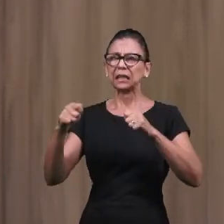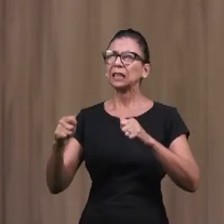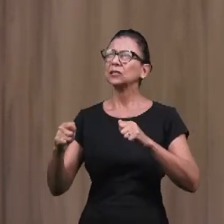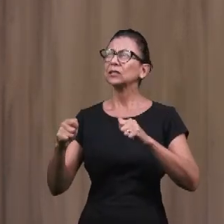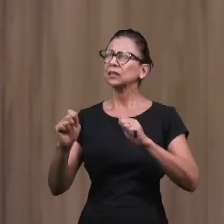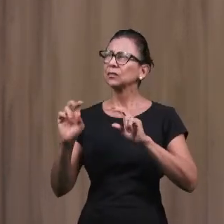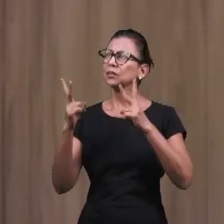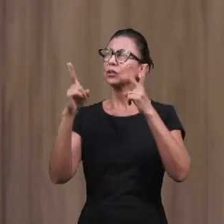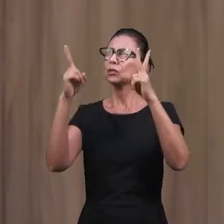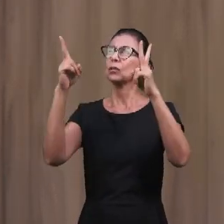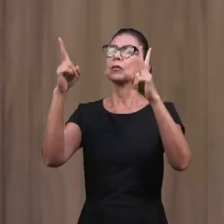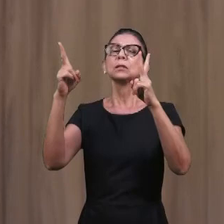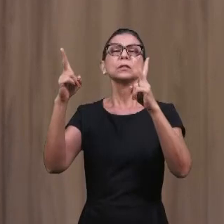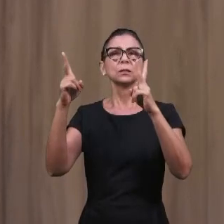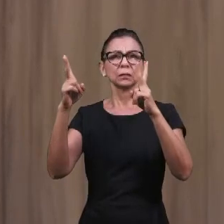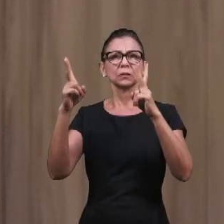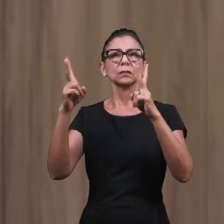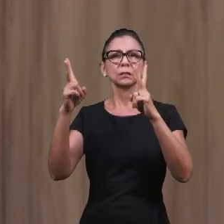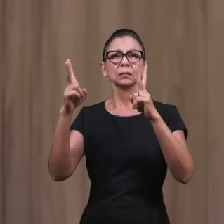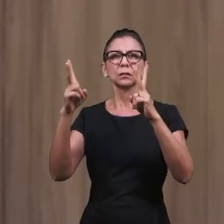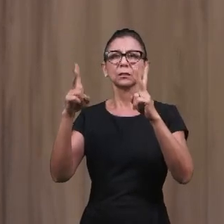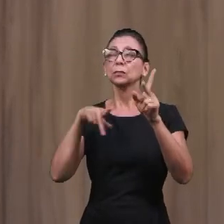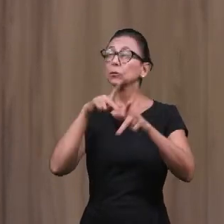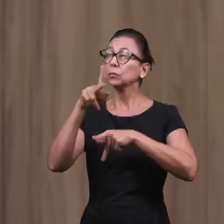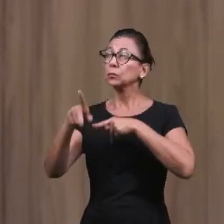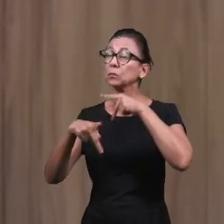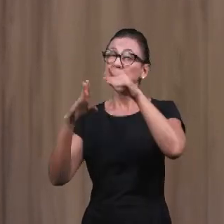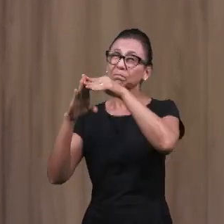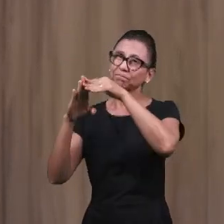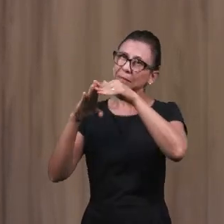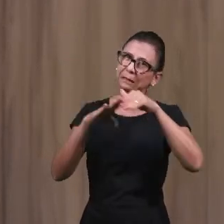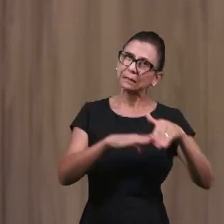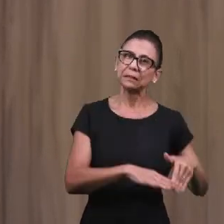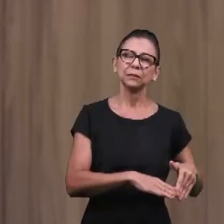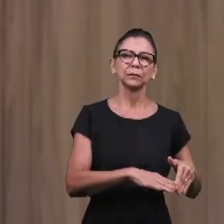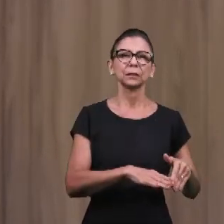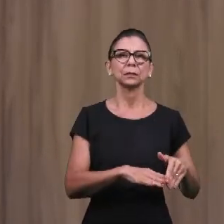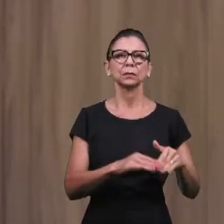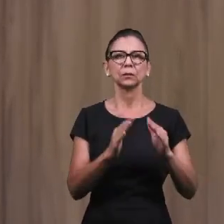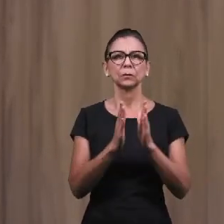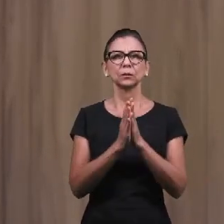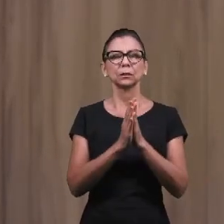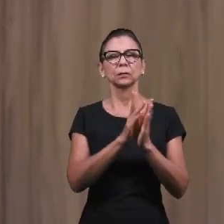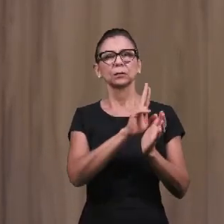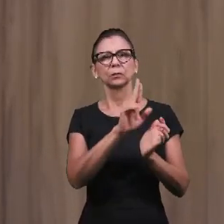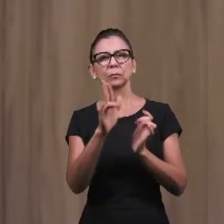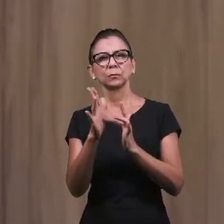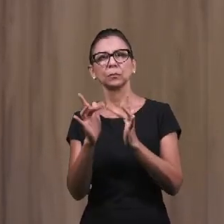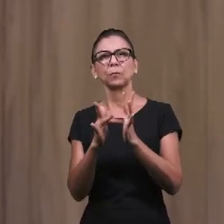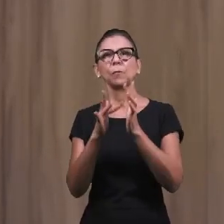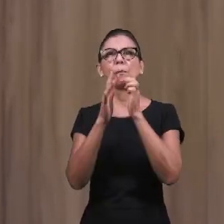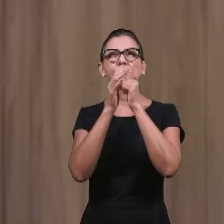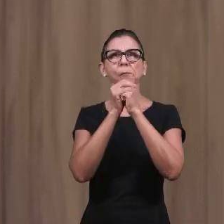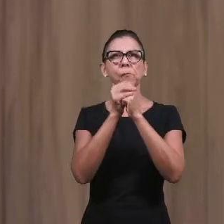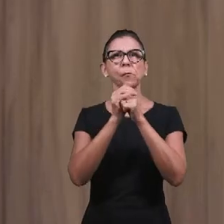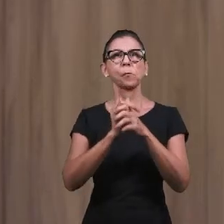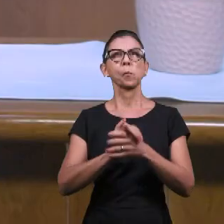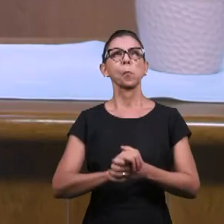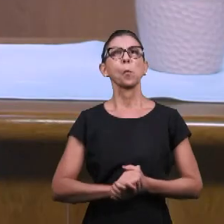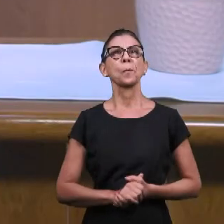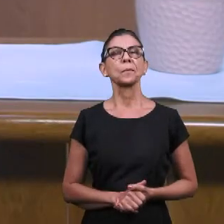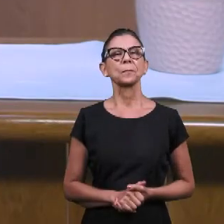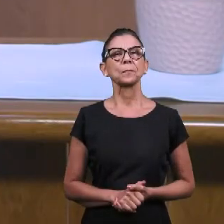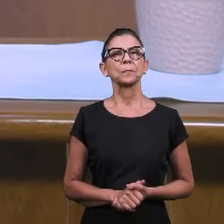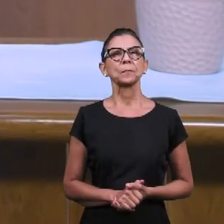прикоснулась, чтобы исцелять больных, открывать двери для нуждающихся, чтобы Ты, Господь, дал избавление